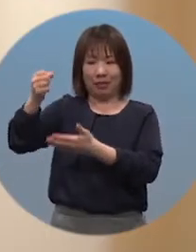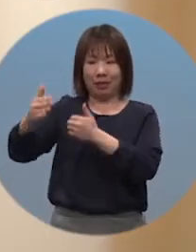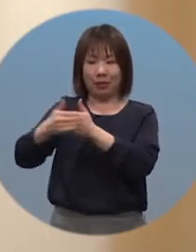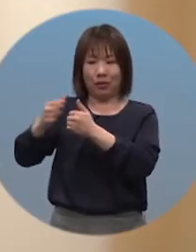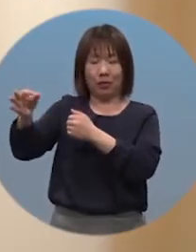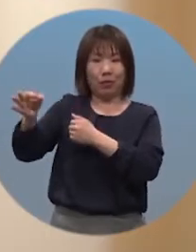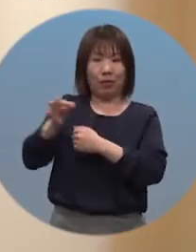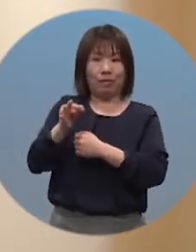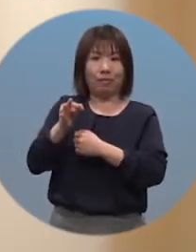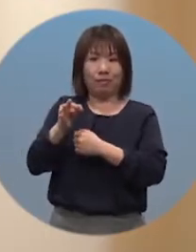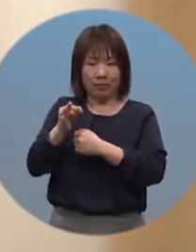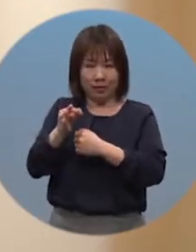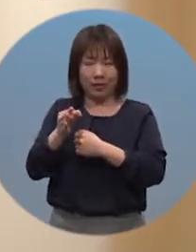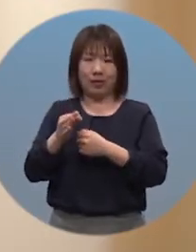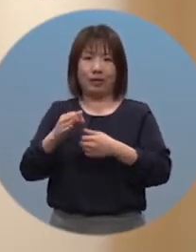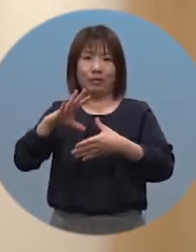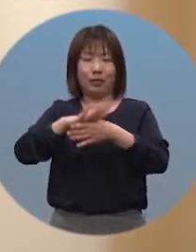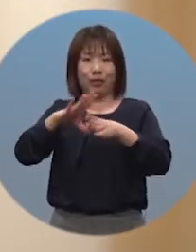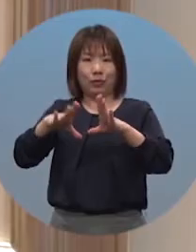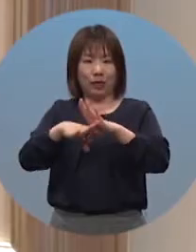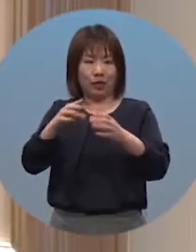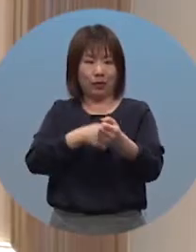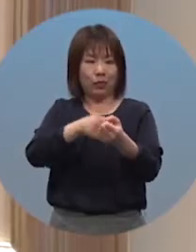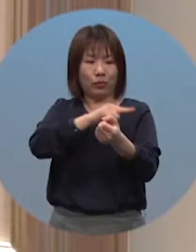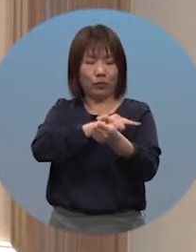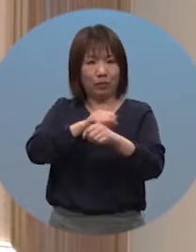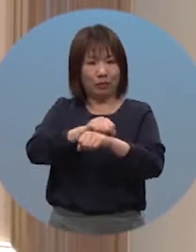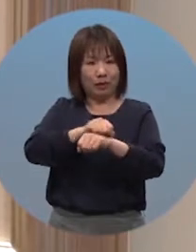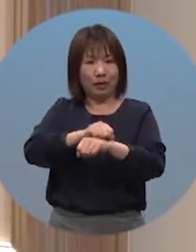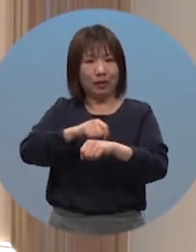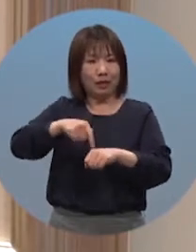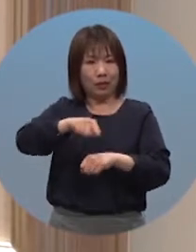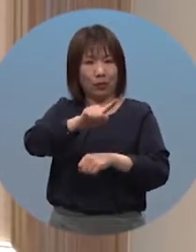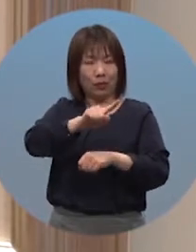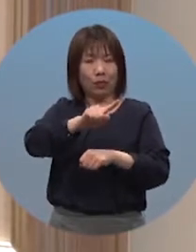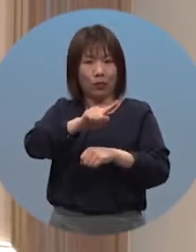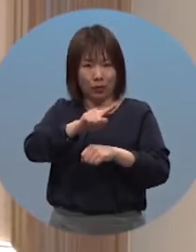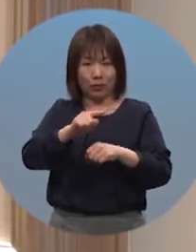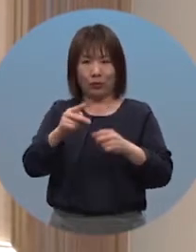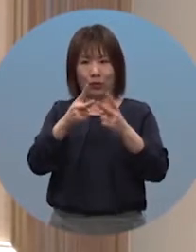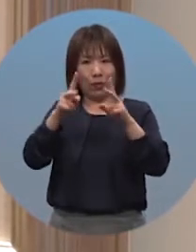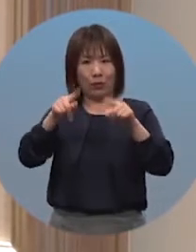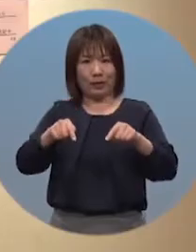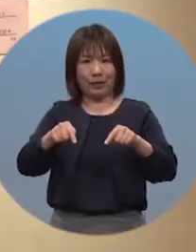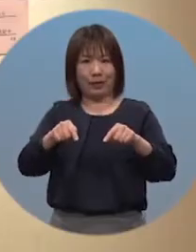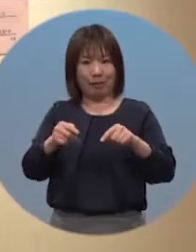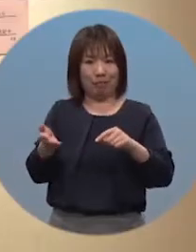主催事業文化力を磨こうが同時開催されました